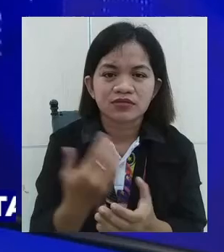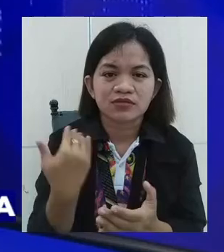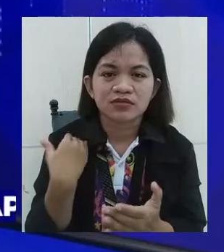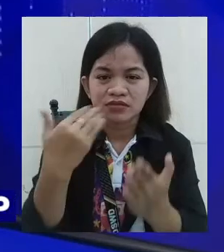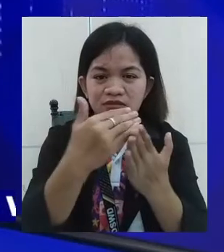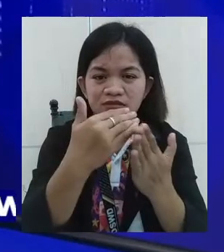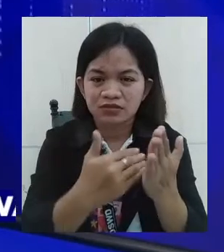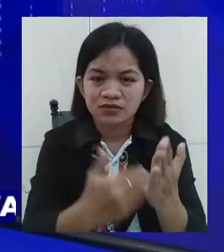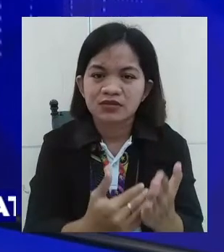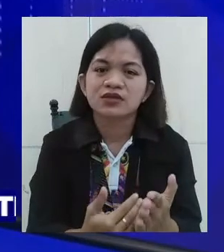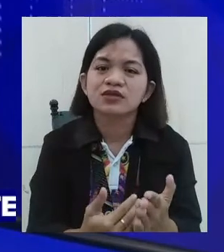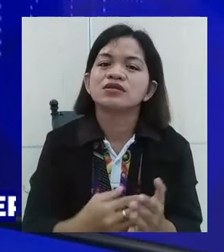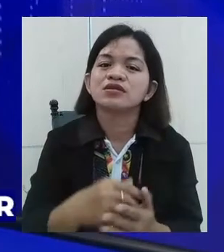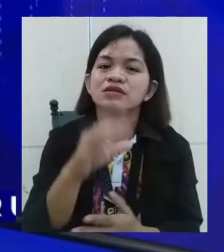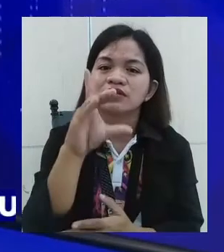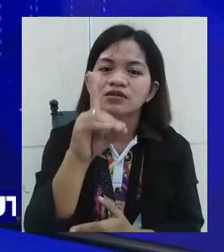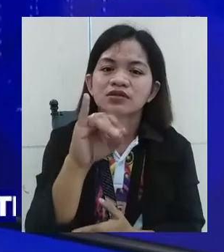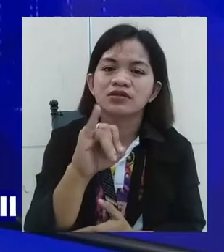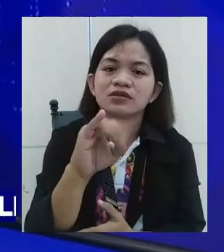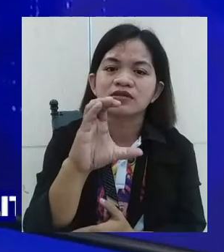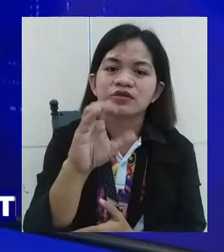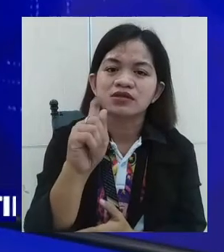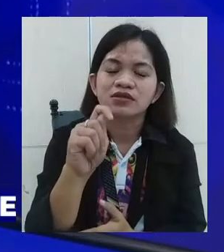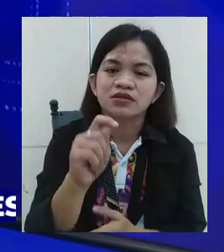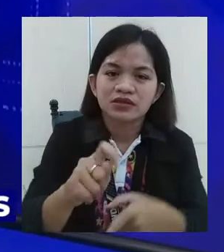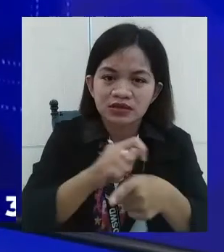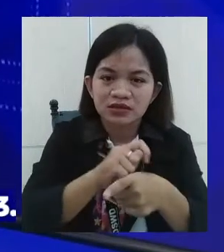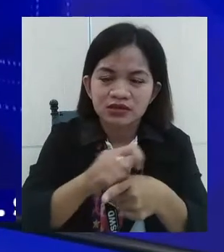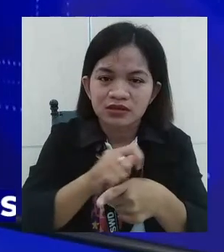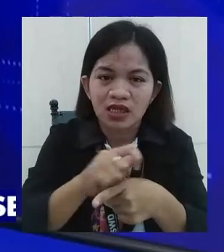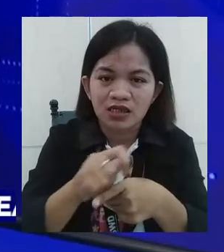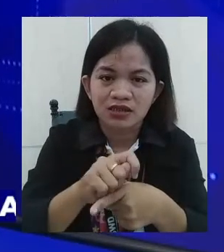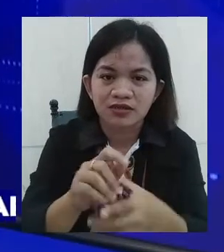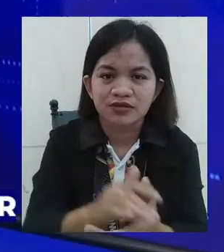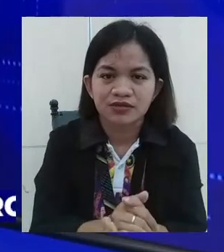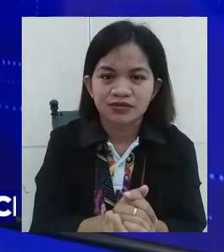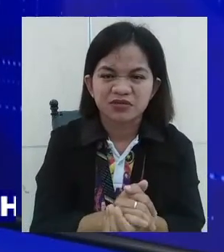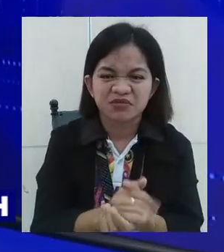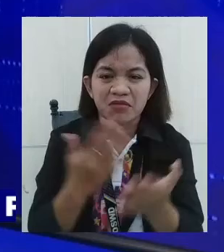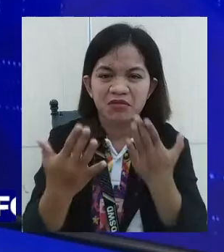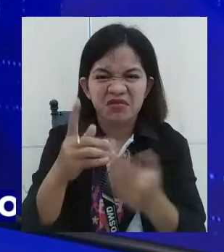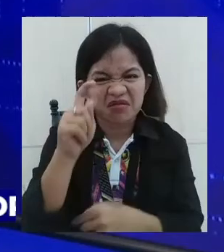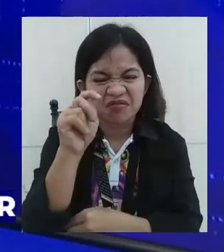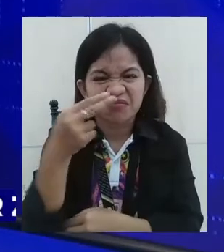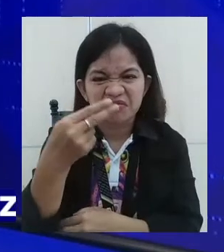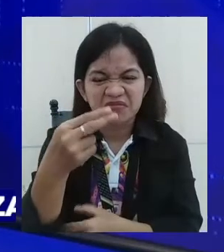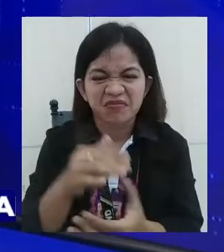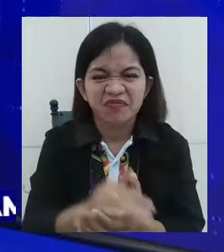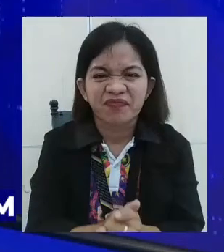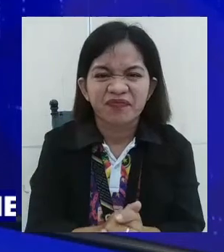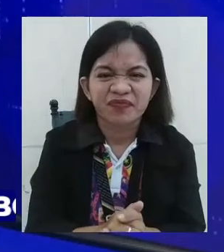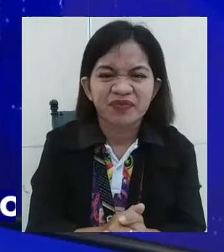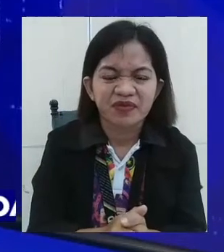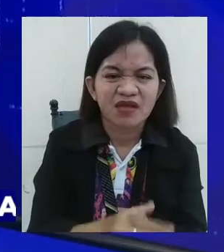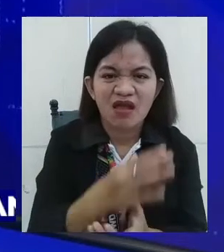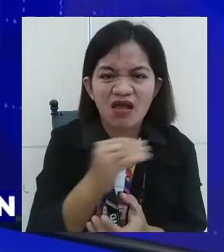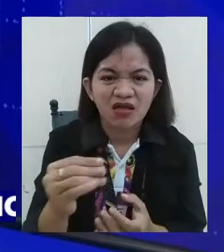for a training somewhere on Thursday, I guess. Tapos, eto nga, pinag-uusapan